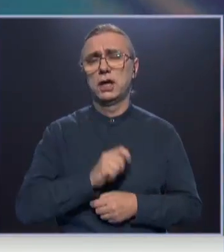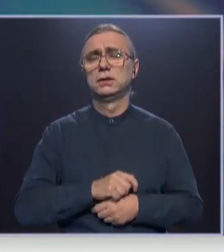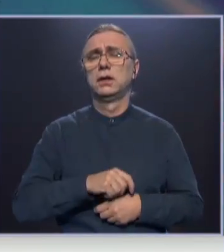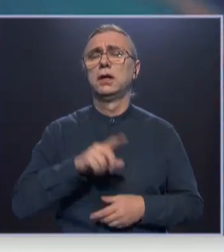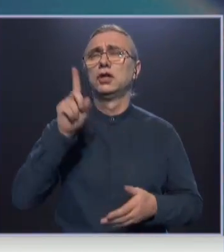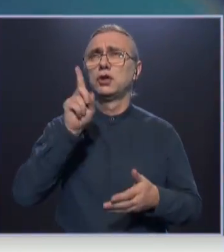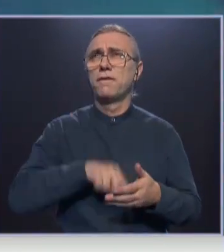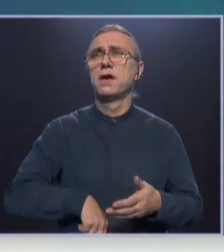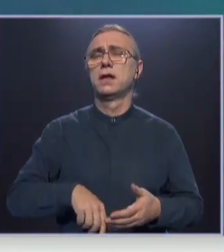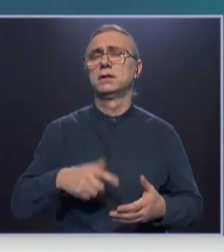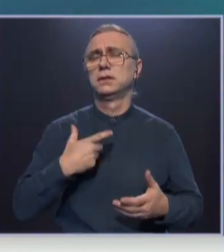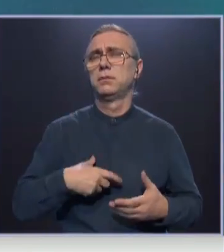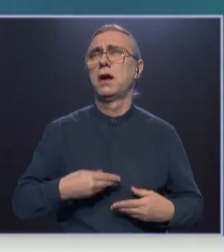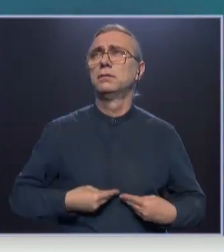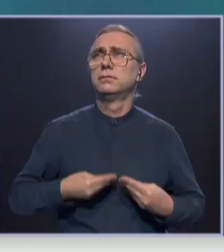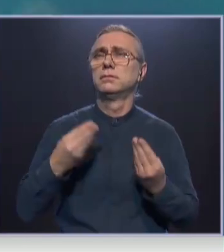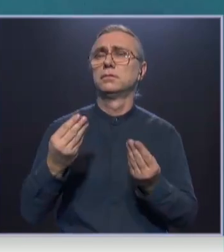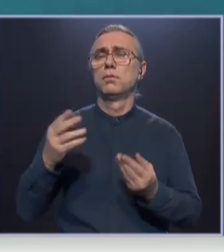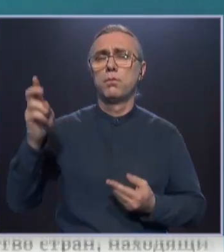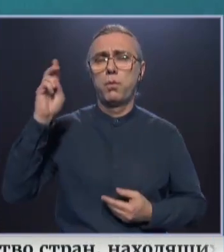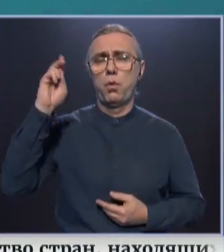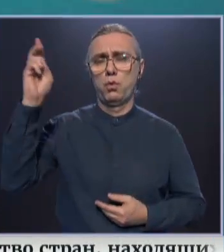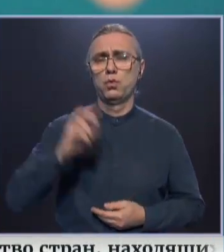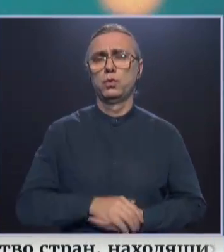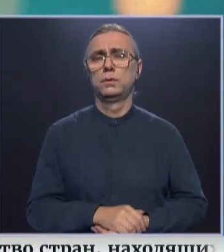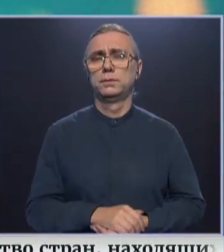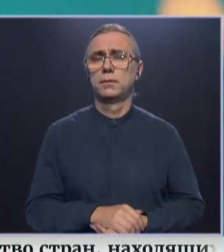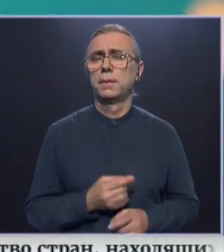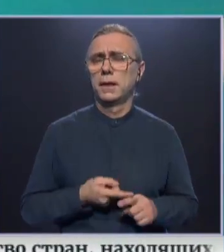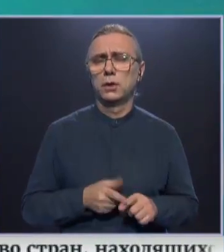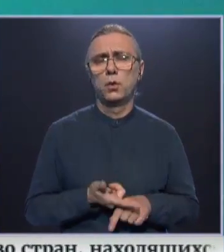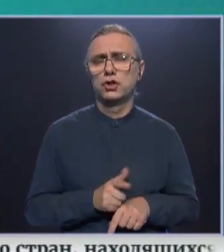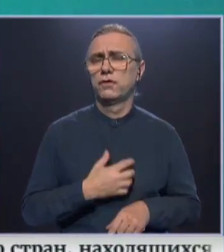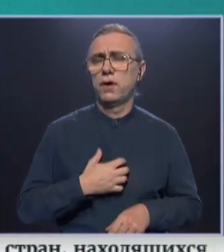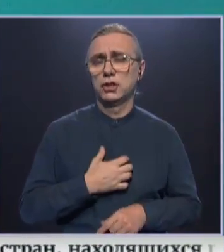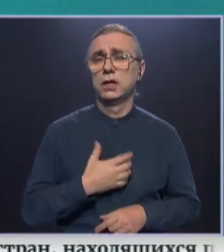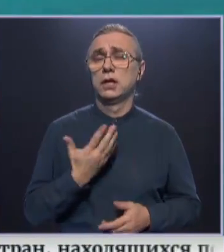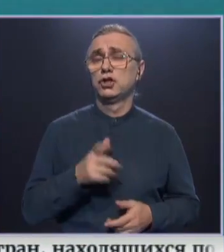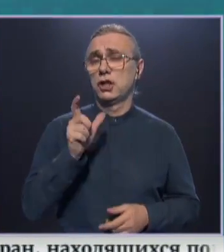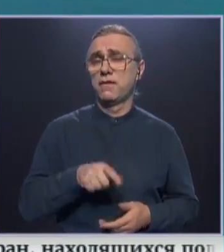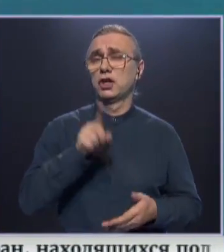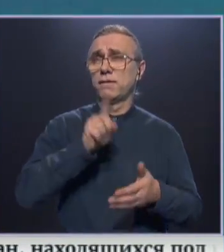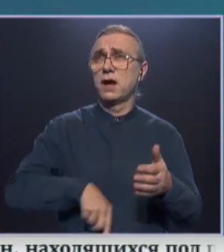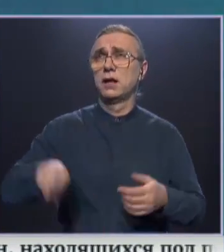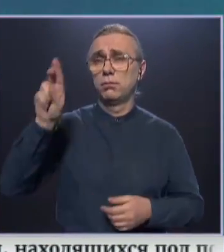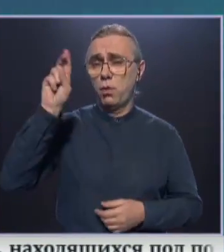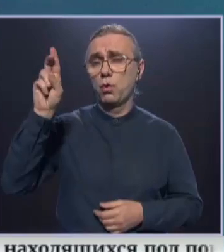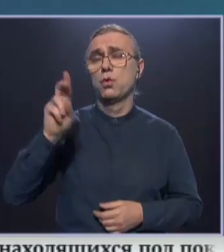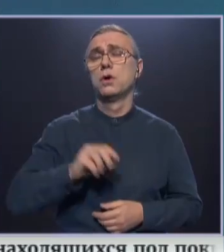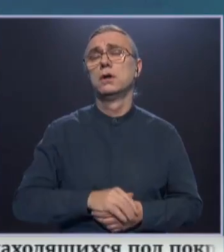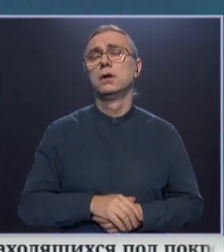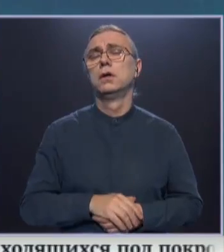довериться себя и своего ребенка Богу. Это очень важно. Если человек доверится Богу, то Господь